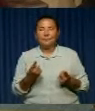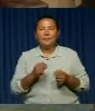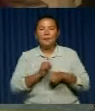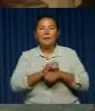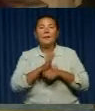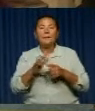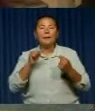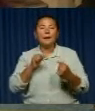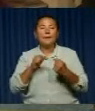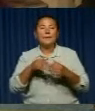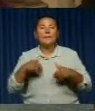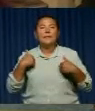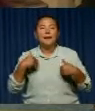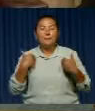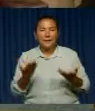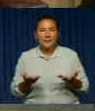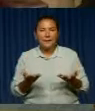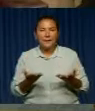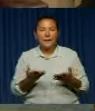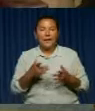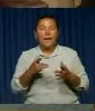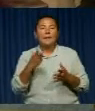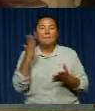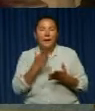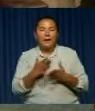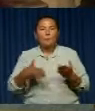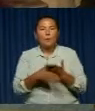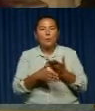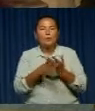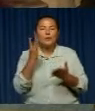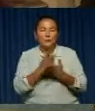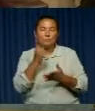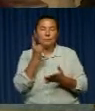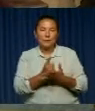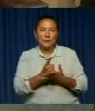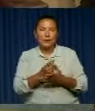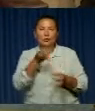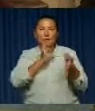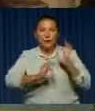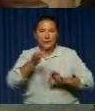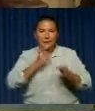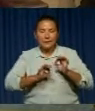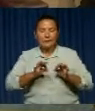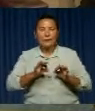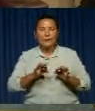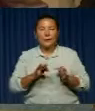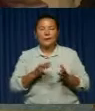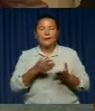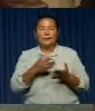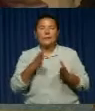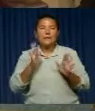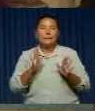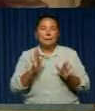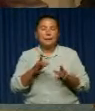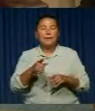пандемияға қарсы витаминнің қасиеті бар, иә, осы міндетті түрде осыны ішкенде жазыласың деген ондай дәлел жоқ. Себебі